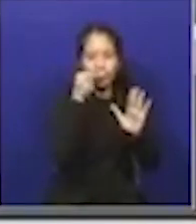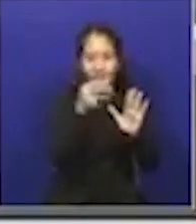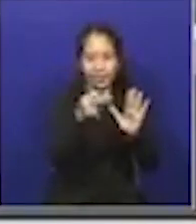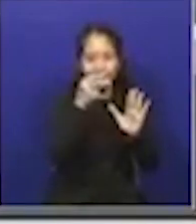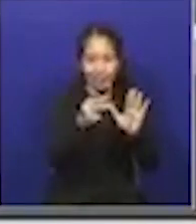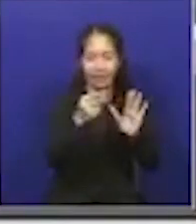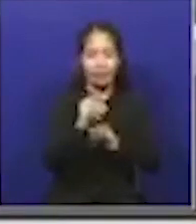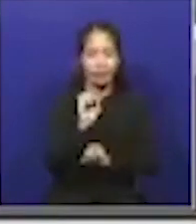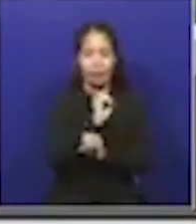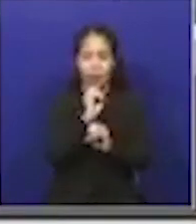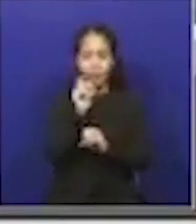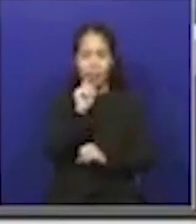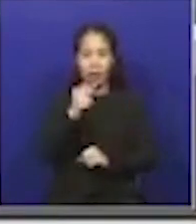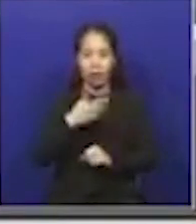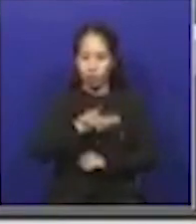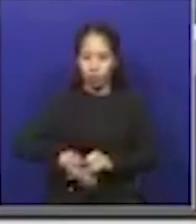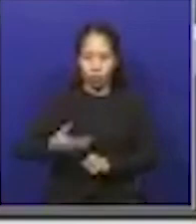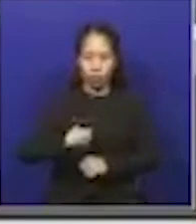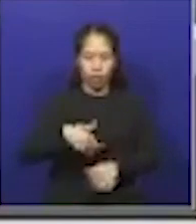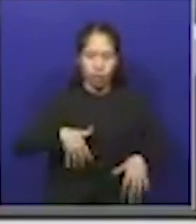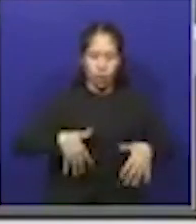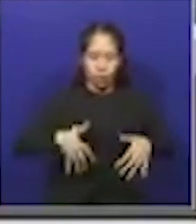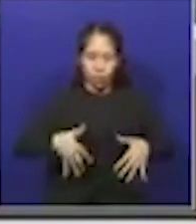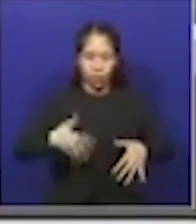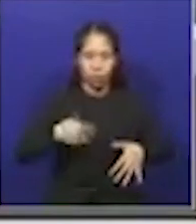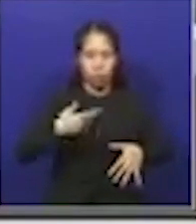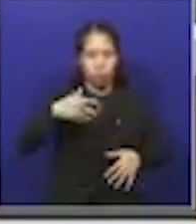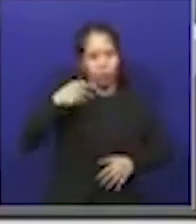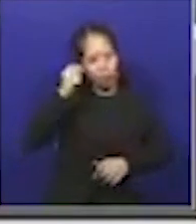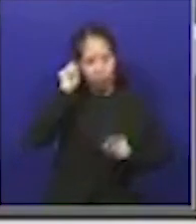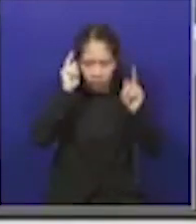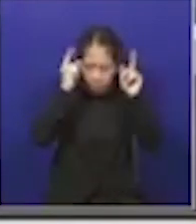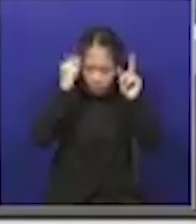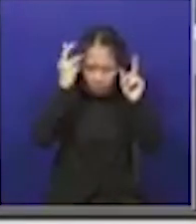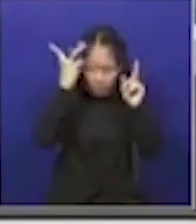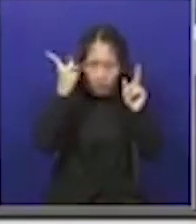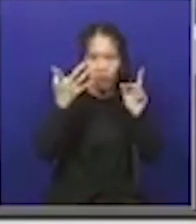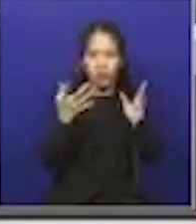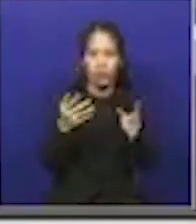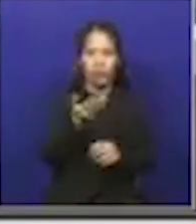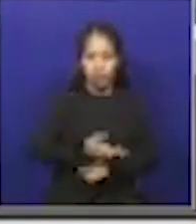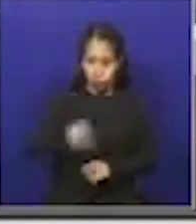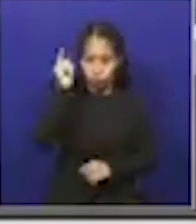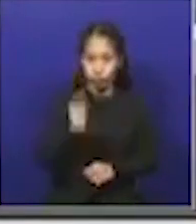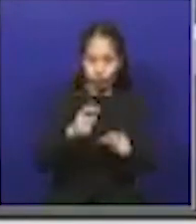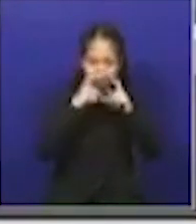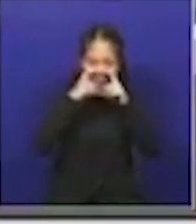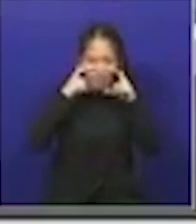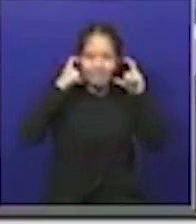นนะคนตื่นตระหนกและรับรู้ว่าการติดต้องใส่หน้าก